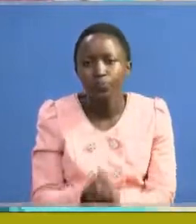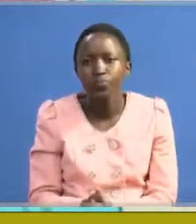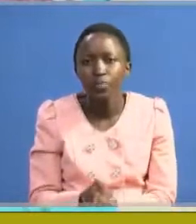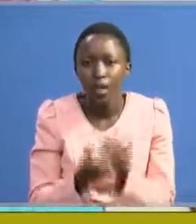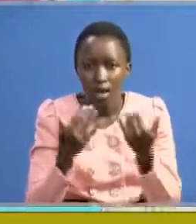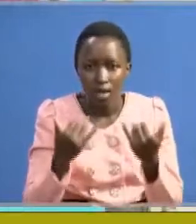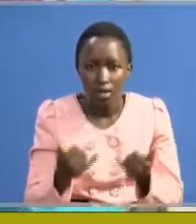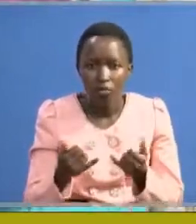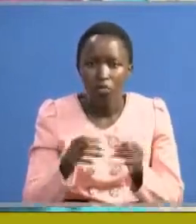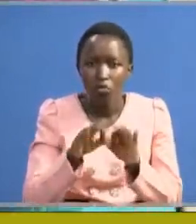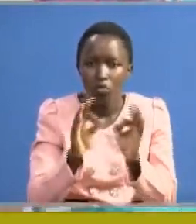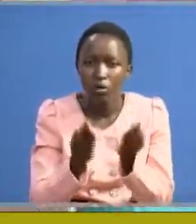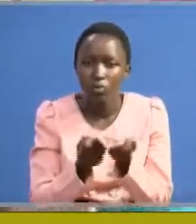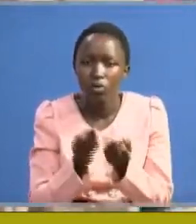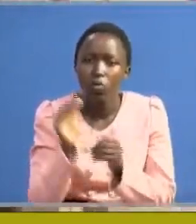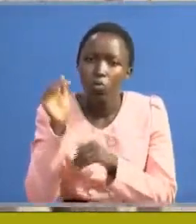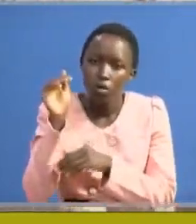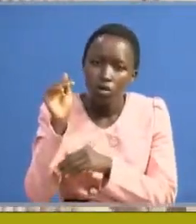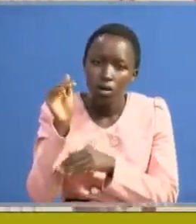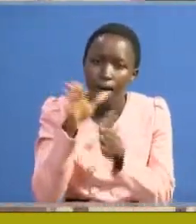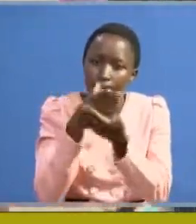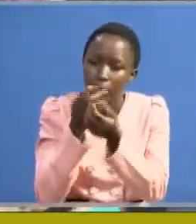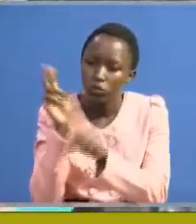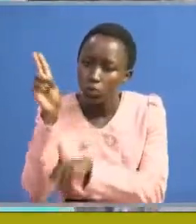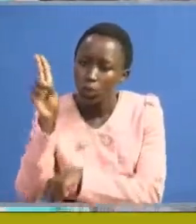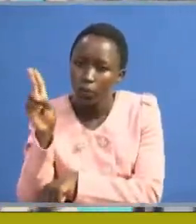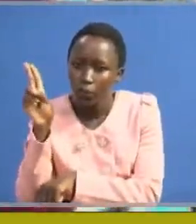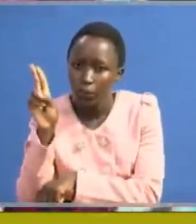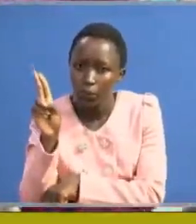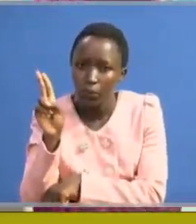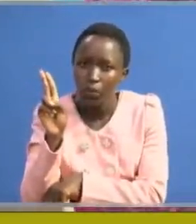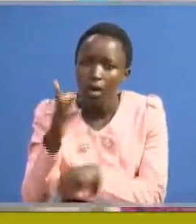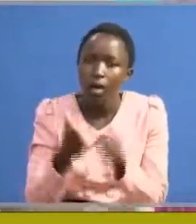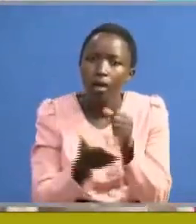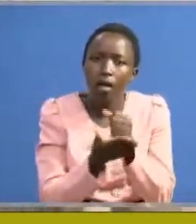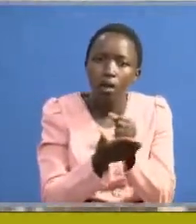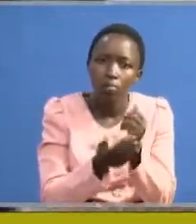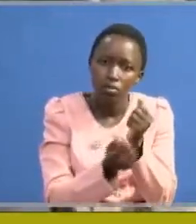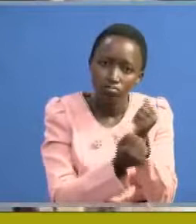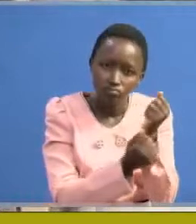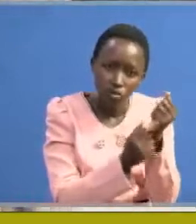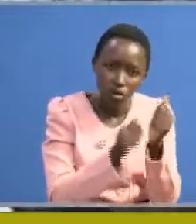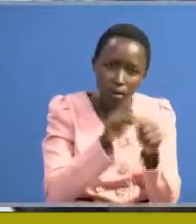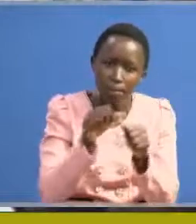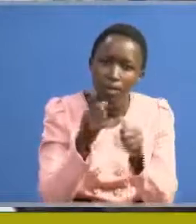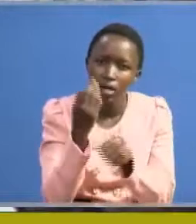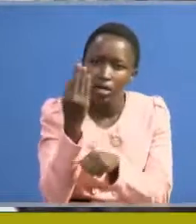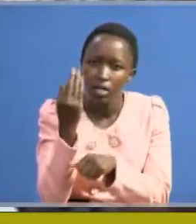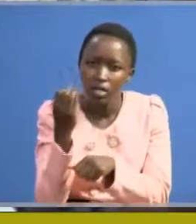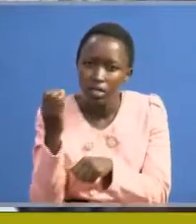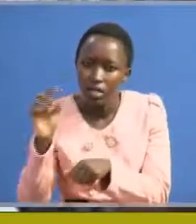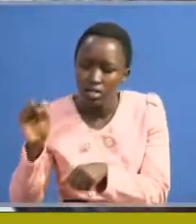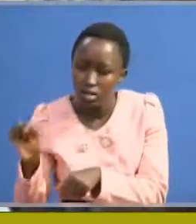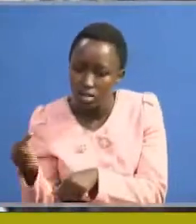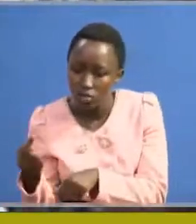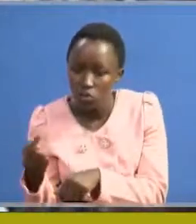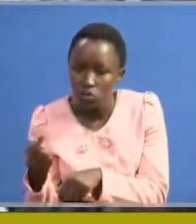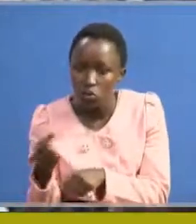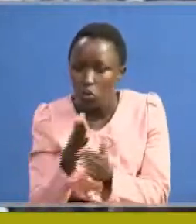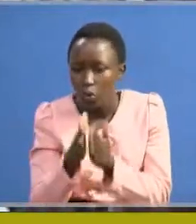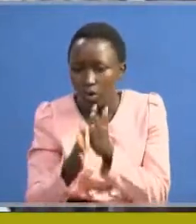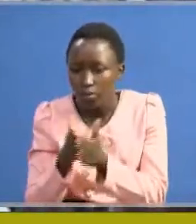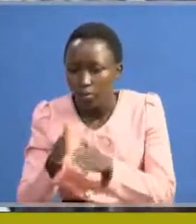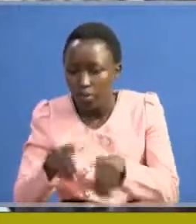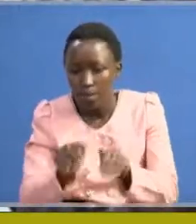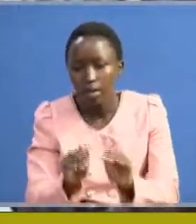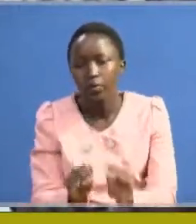sasa jamaa zake wanatoa wito kwa rais Uhuru Kenyatta kuweza kuwafadhili na angalabu shilingi 1,300 za maandalizi ya